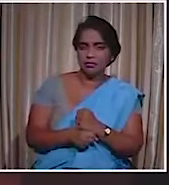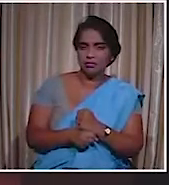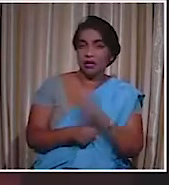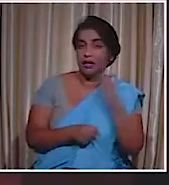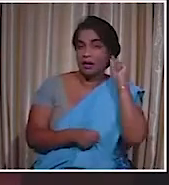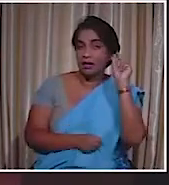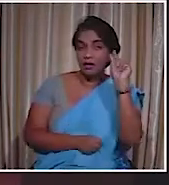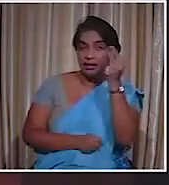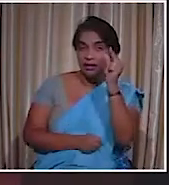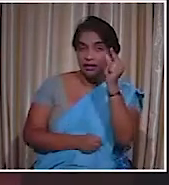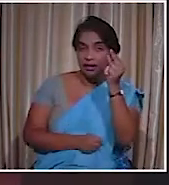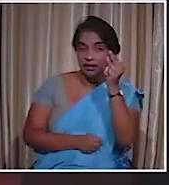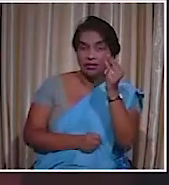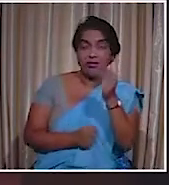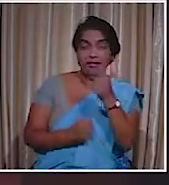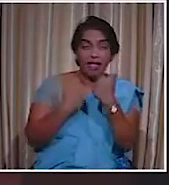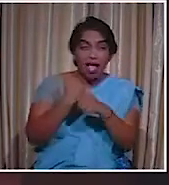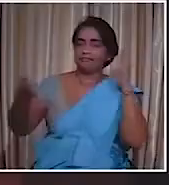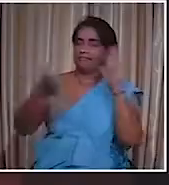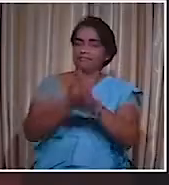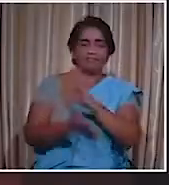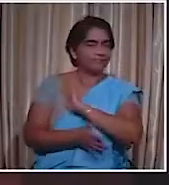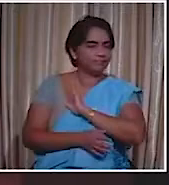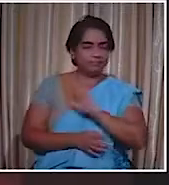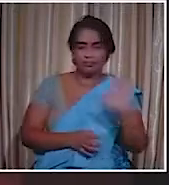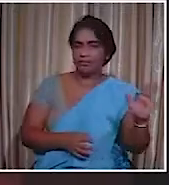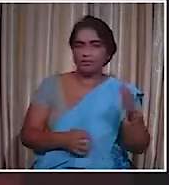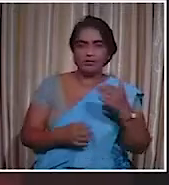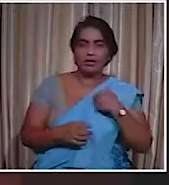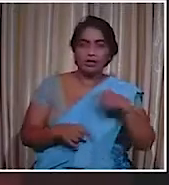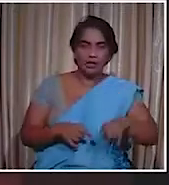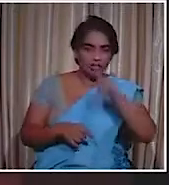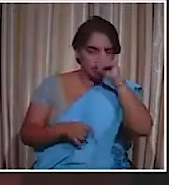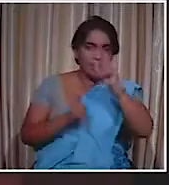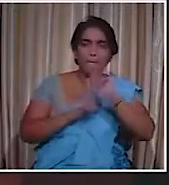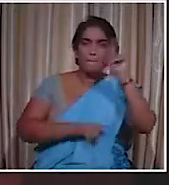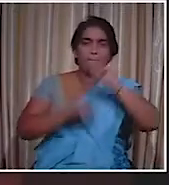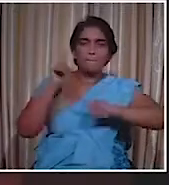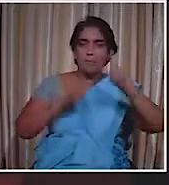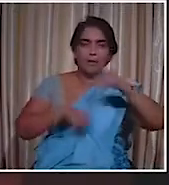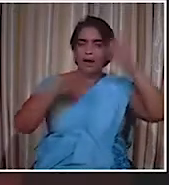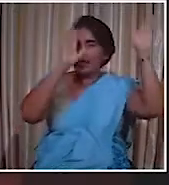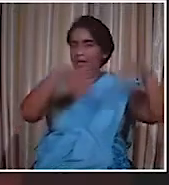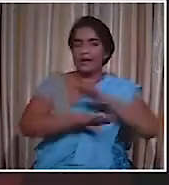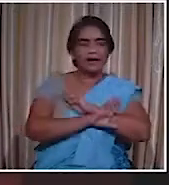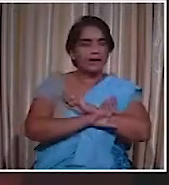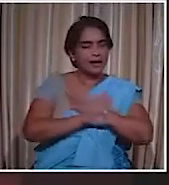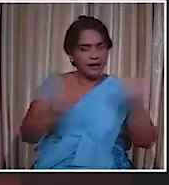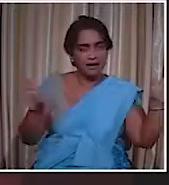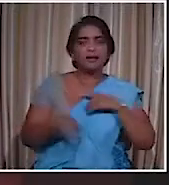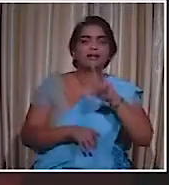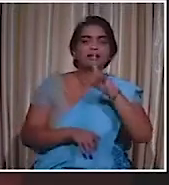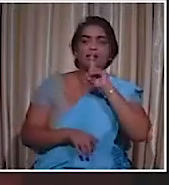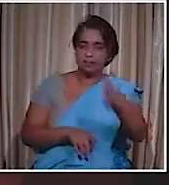නාගමාණික්ය ඇඟවීම ක්‍රියාත්මක කරන ආණ්ඩුව අපි මේ සතියේ පාර්ලිමේන්තුව වර්ජනය කරනවා කියන එක මේ අවස්ථාවේ කියනවා